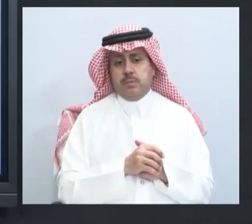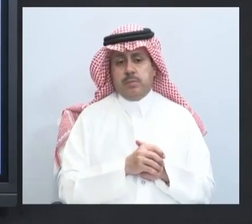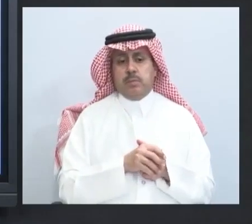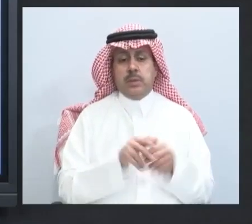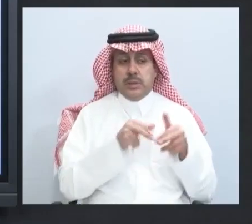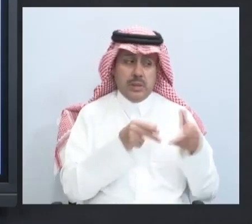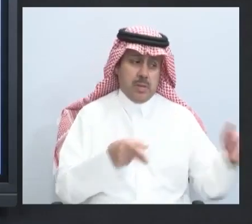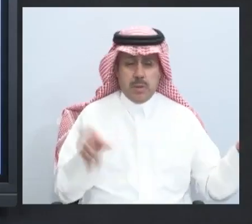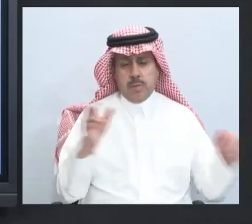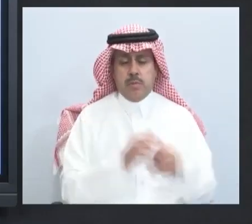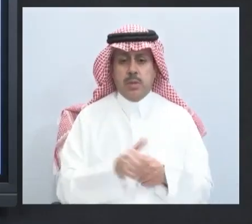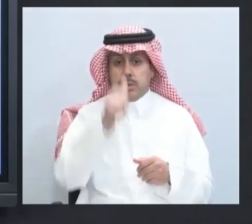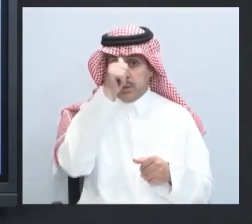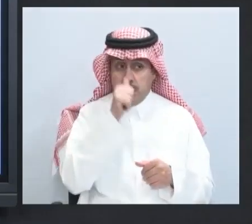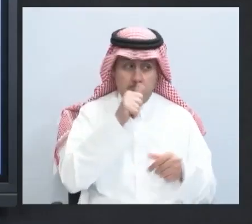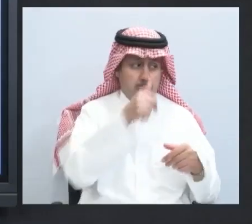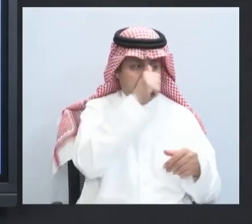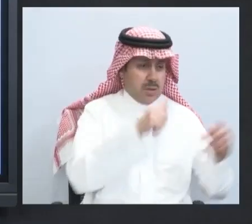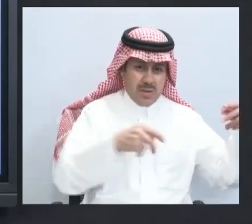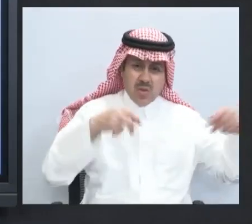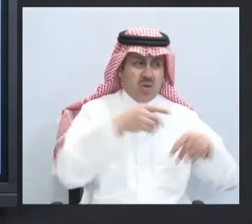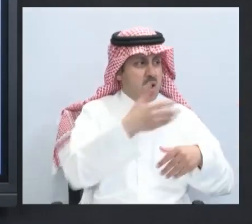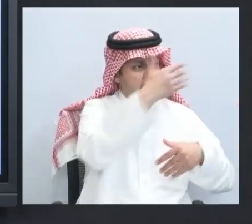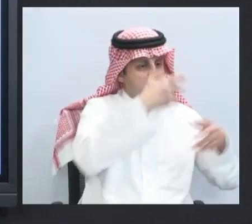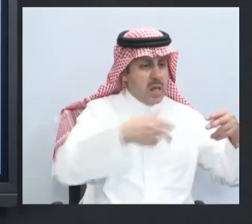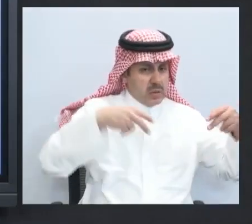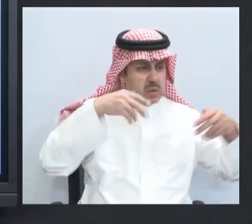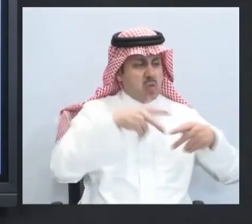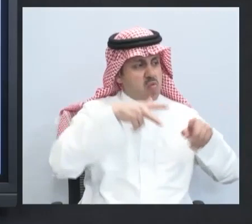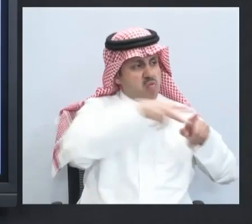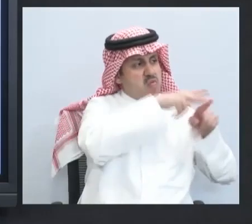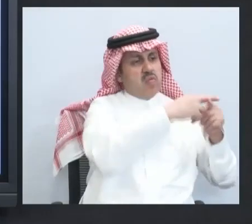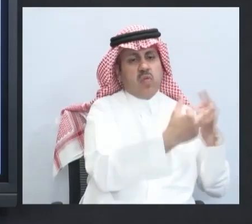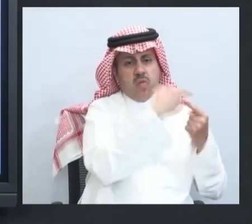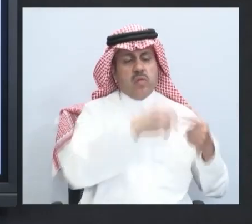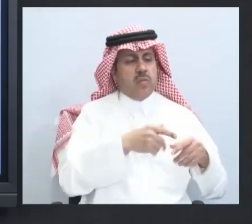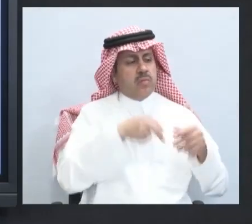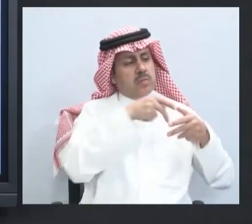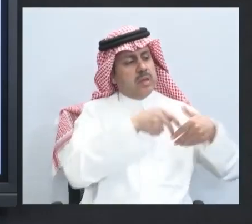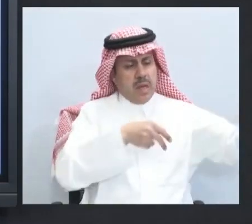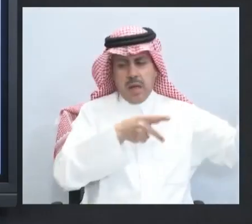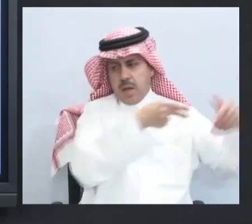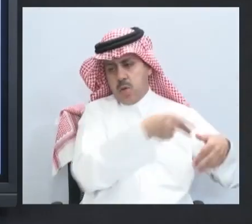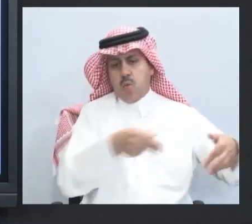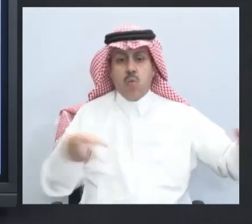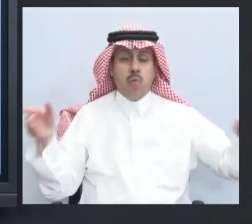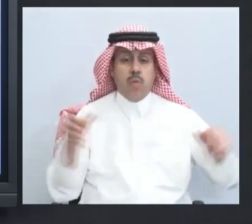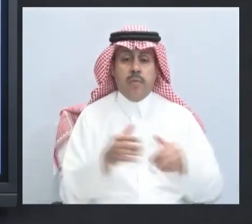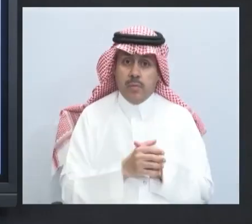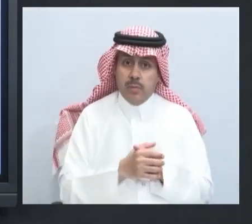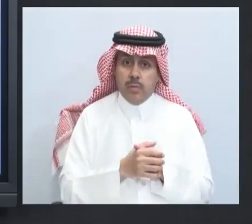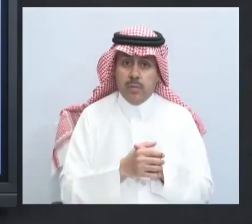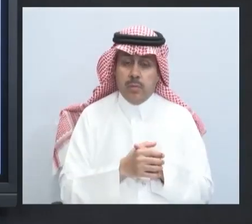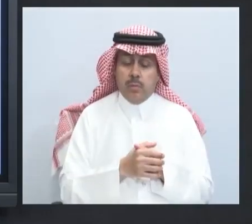مستنبط اذا زعل الانسان من الاخر او حصل بينهم امور شحنا سيتب كل انسان يعطي ظهره